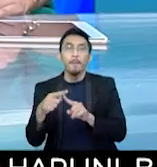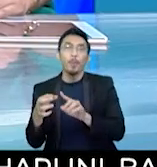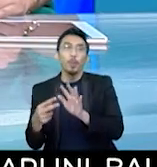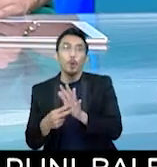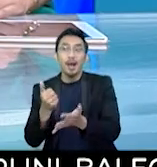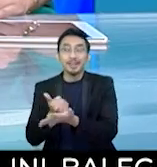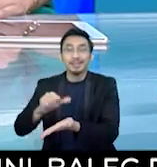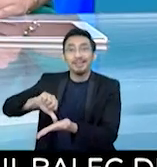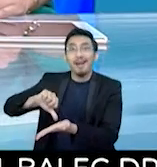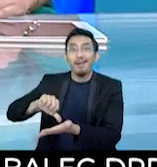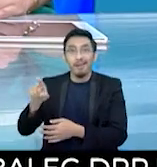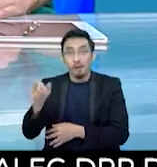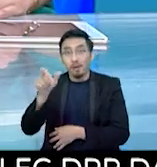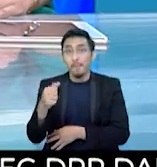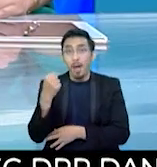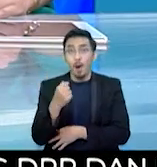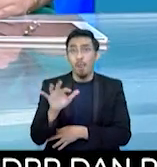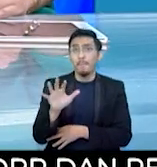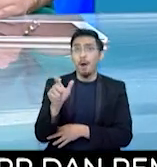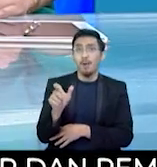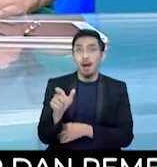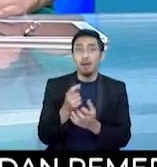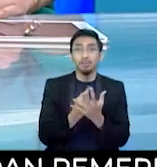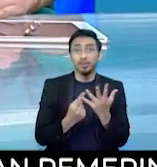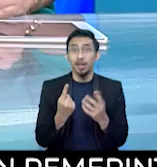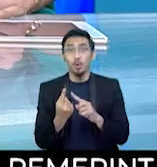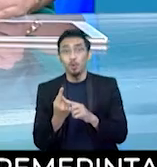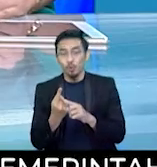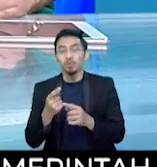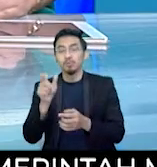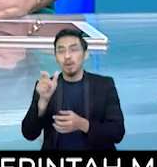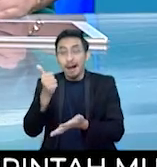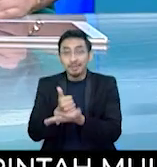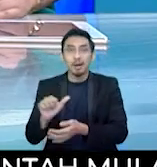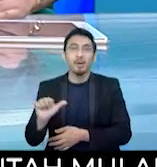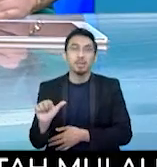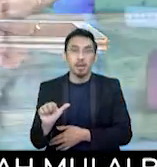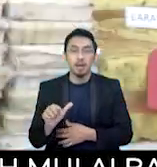asal Iran pelaku terdiri dari lima orang satu pelaku merupakan warga negara Afganistan